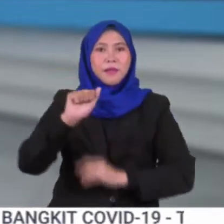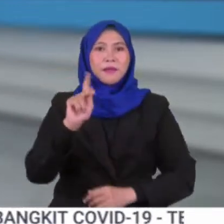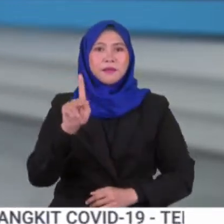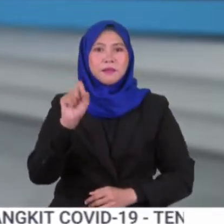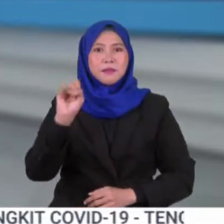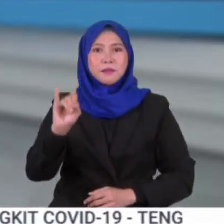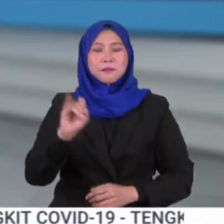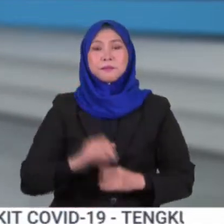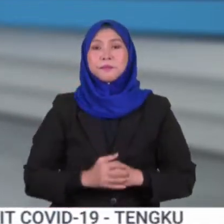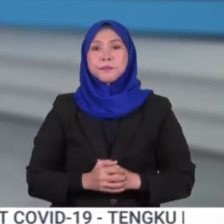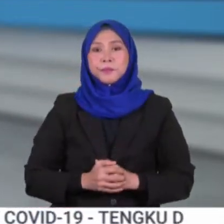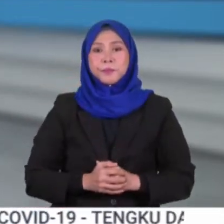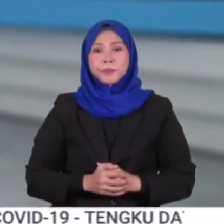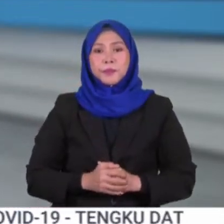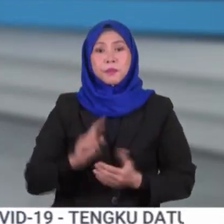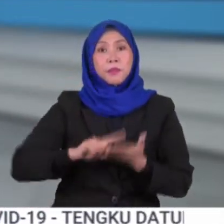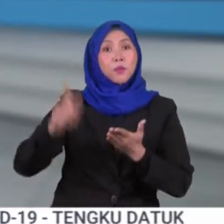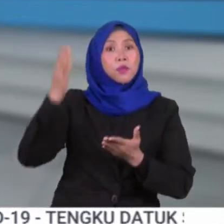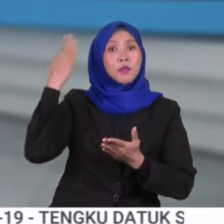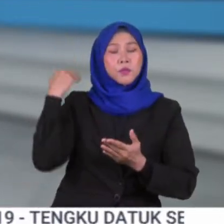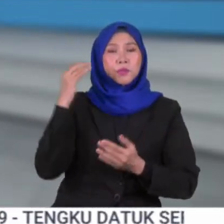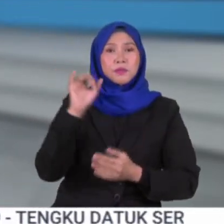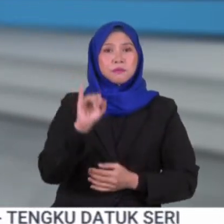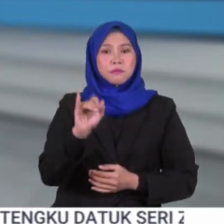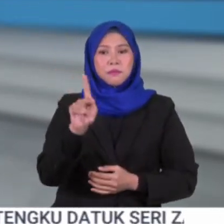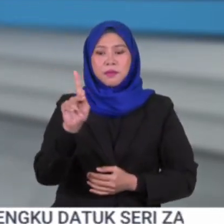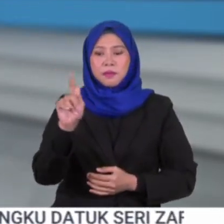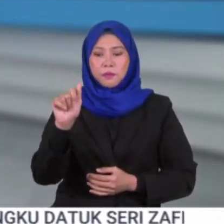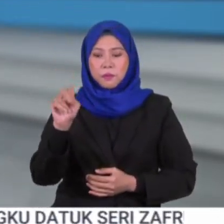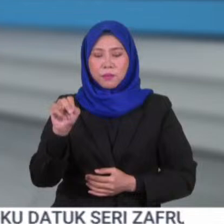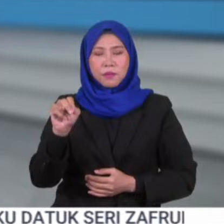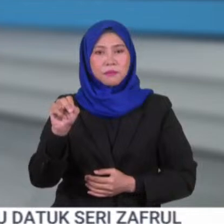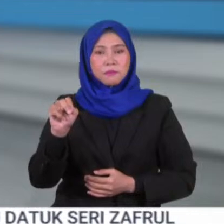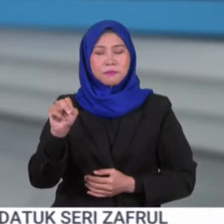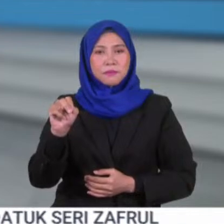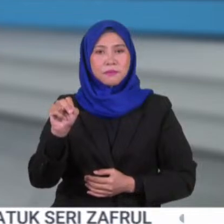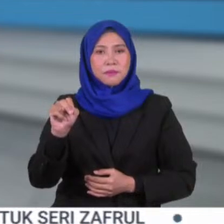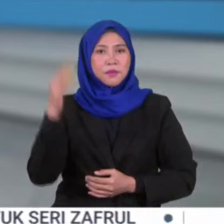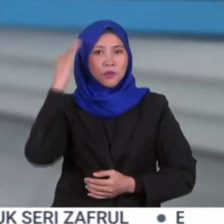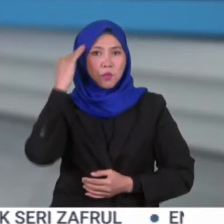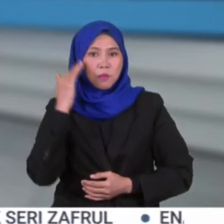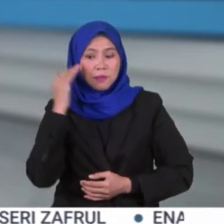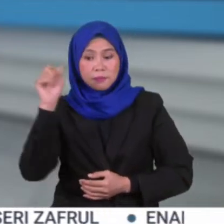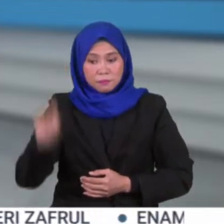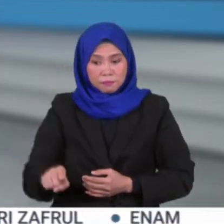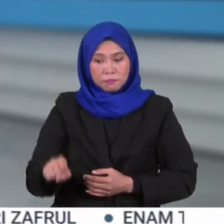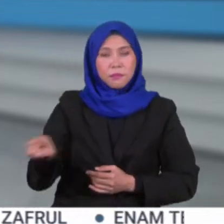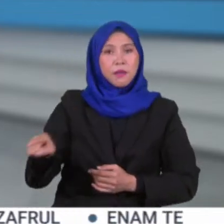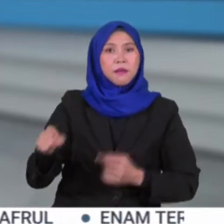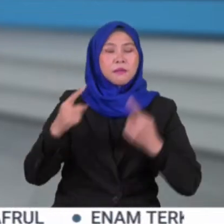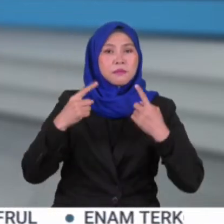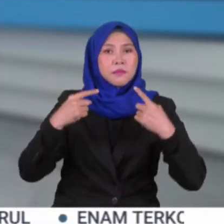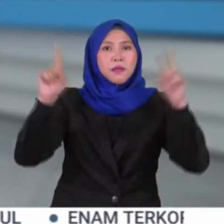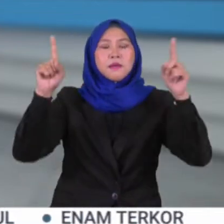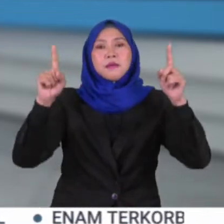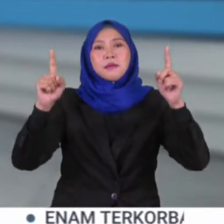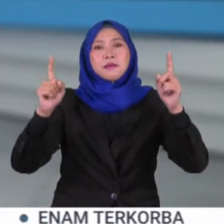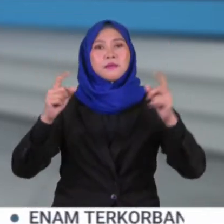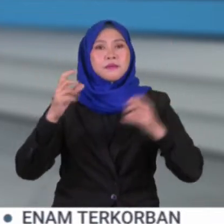Minggu lalu, Icon, kumpulan lelaki Korea Selatan yang sensasi menggegar Asiata Arena